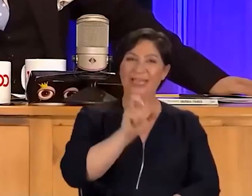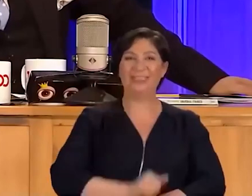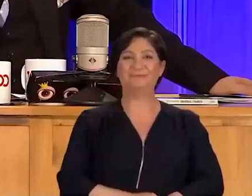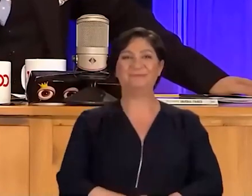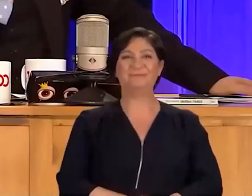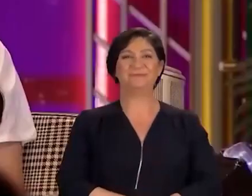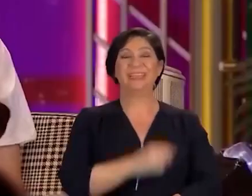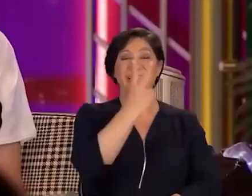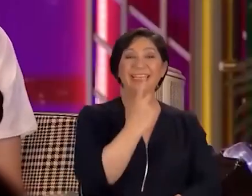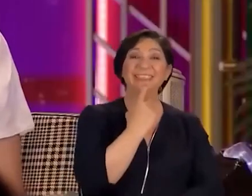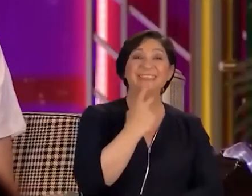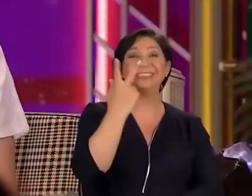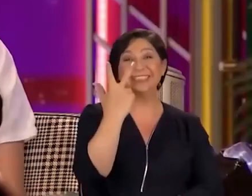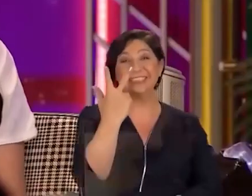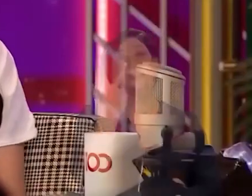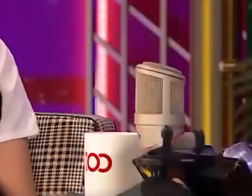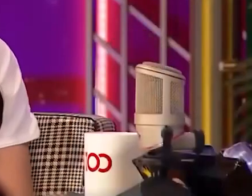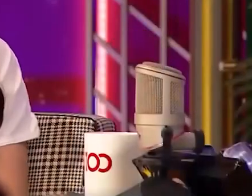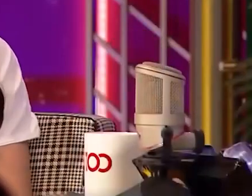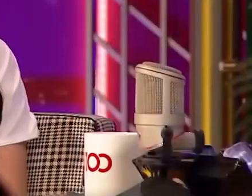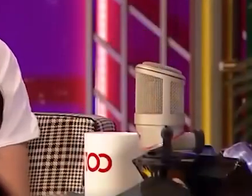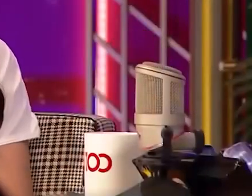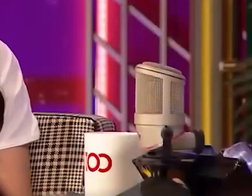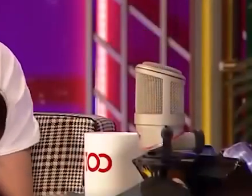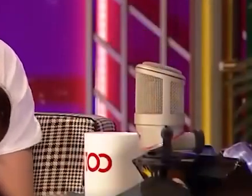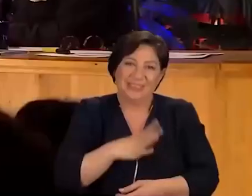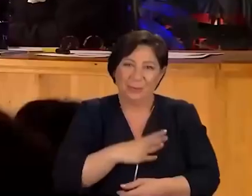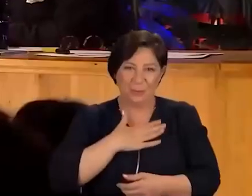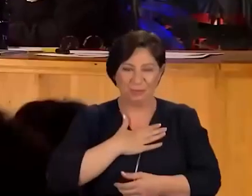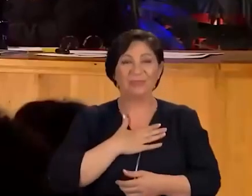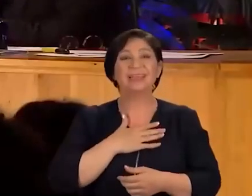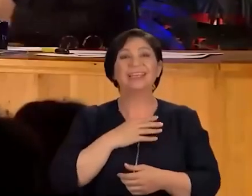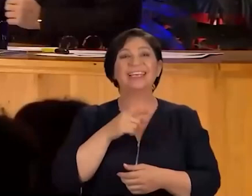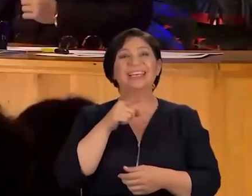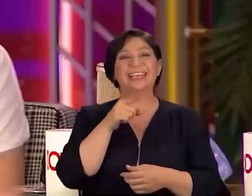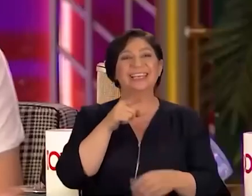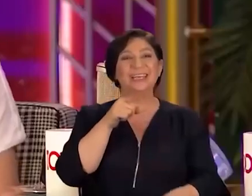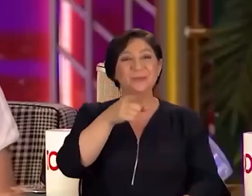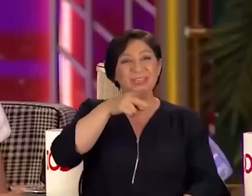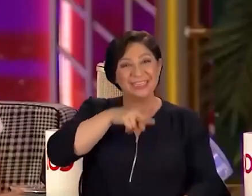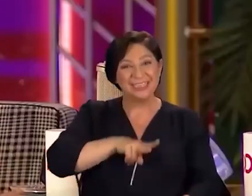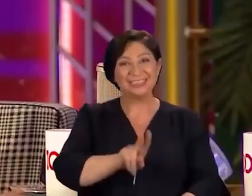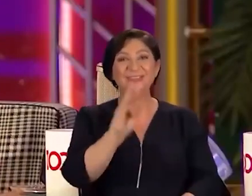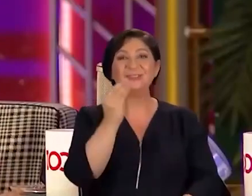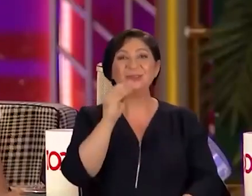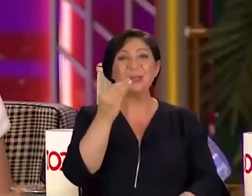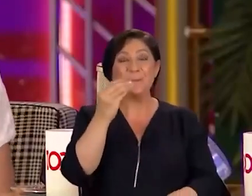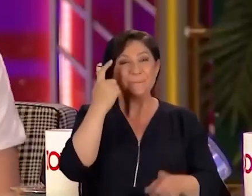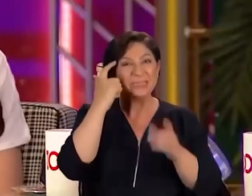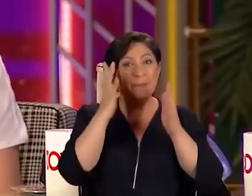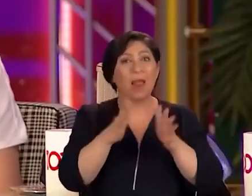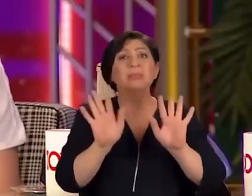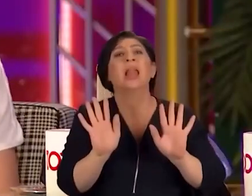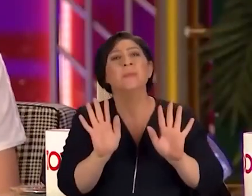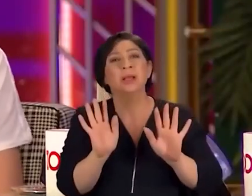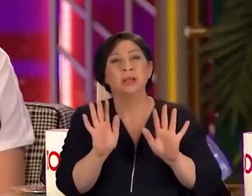2 yıl 3 ay. 2-300 işte. Ha. Yani öyle bir şey oluyor. Bu ikiz çocuklar biraz başa bela değil